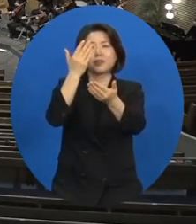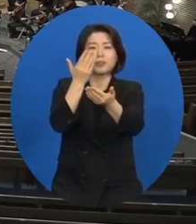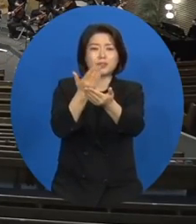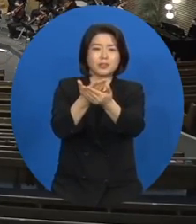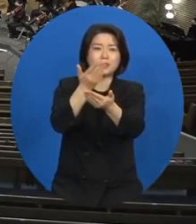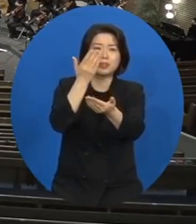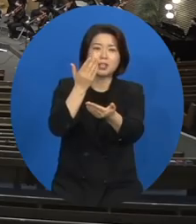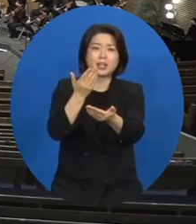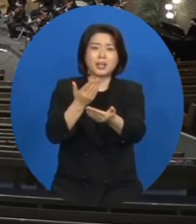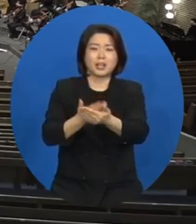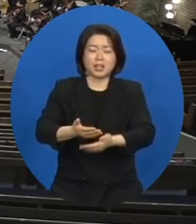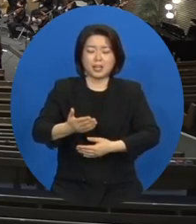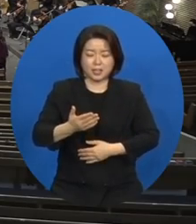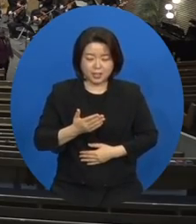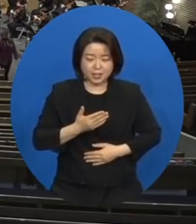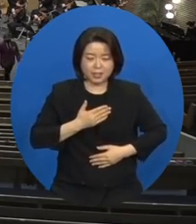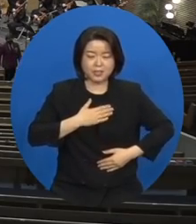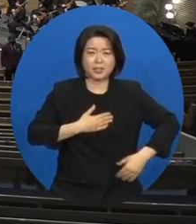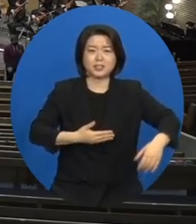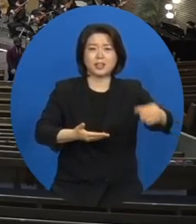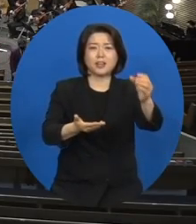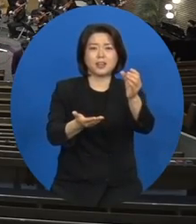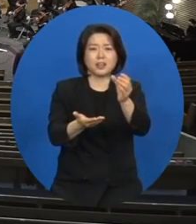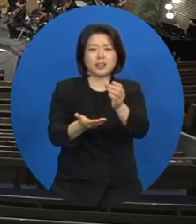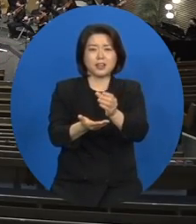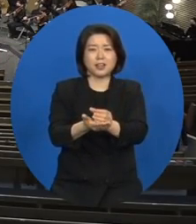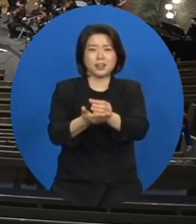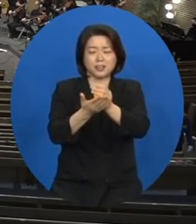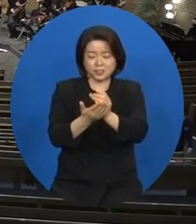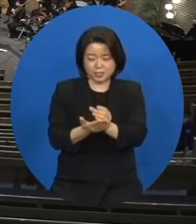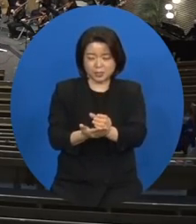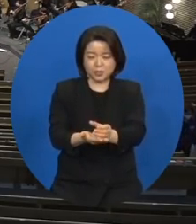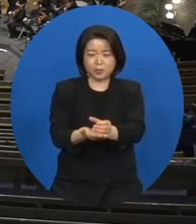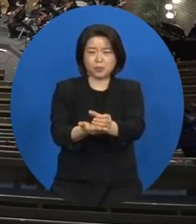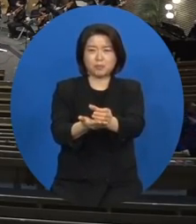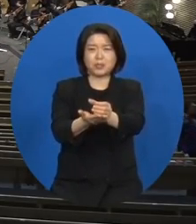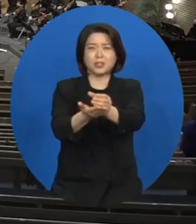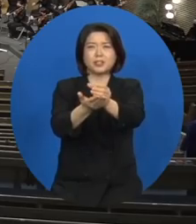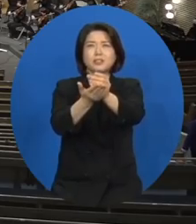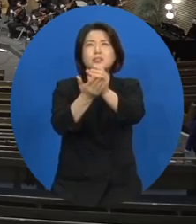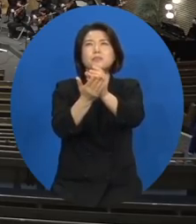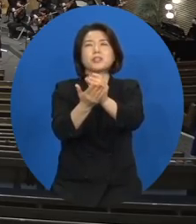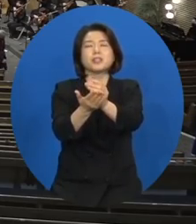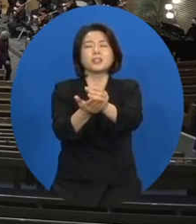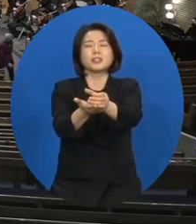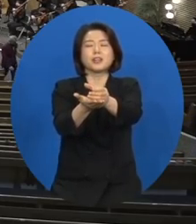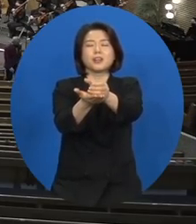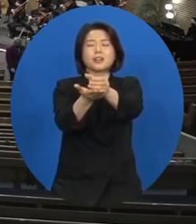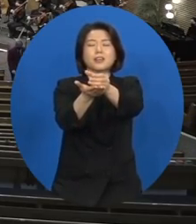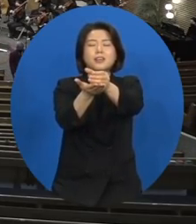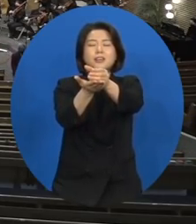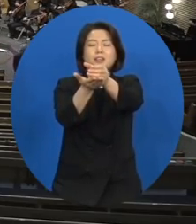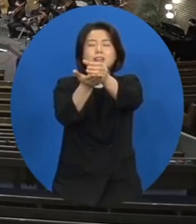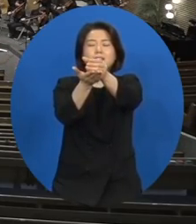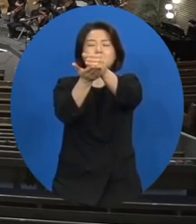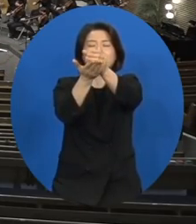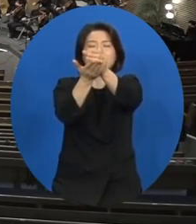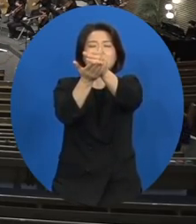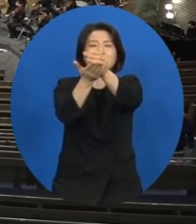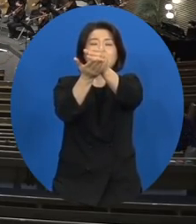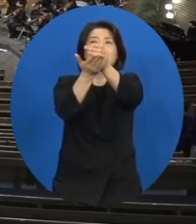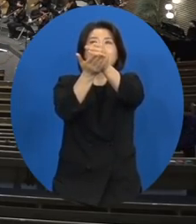언어 악의 자 더빙 내가 아